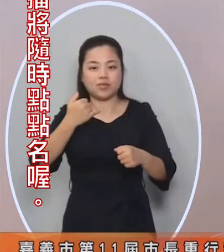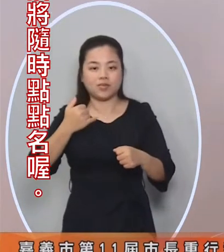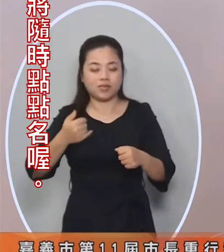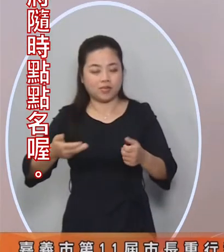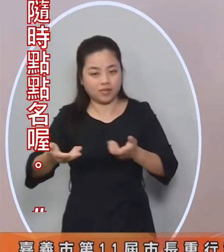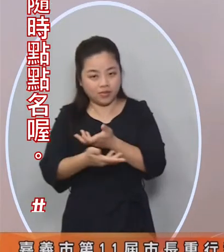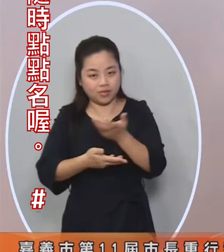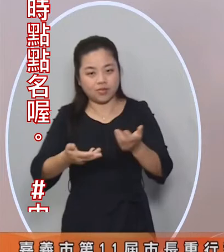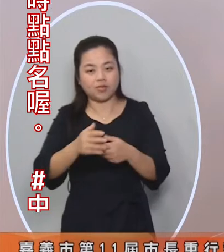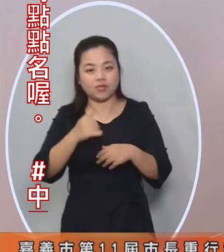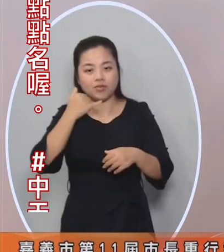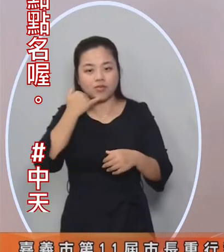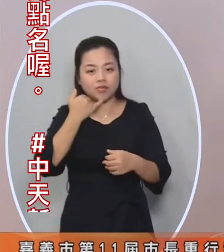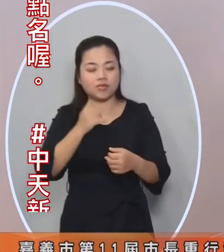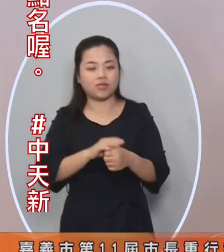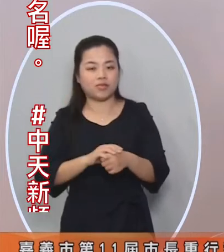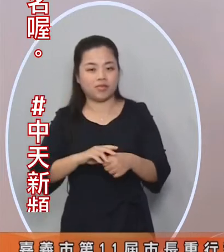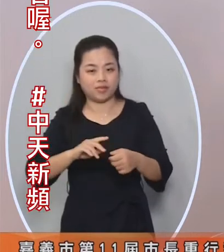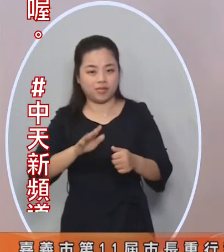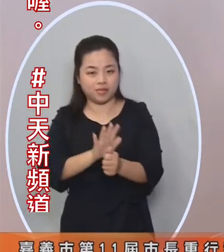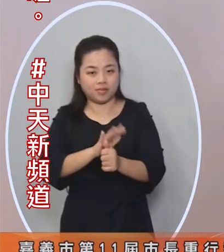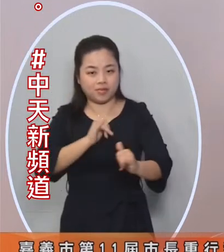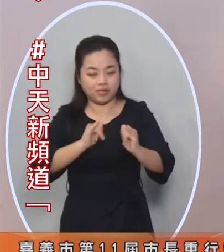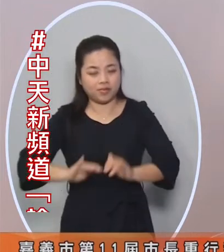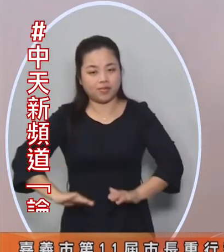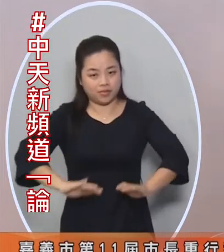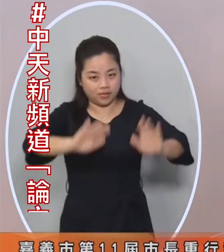促进个人成长与社会发展。